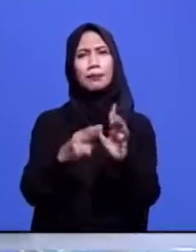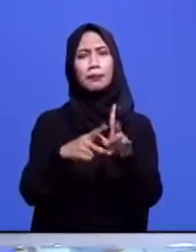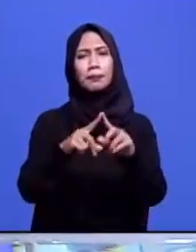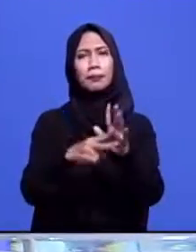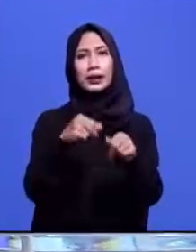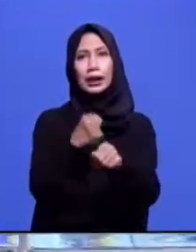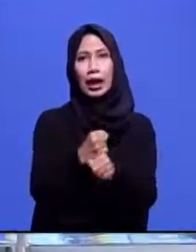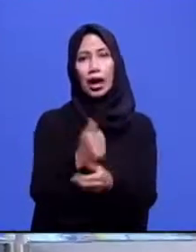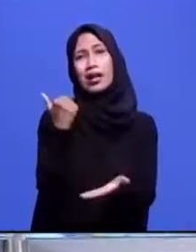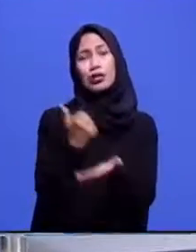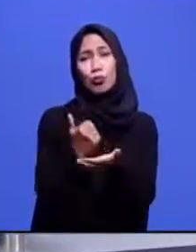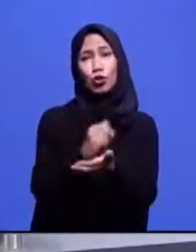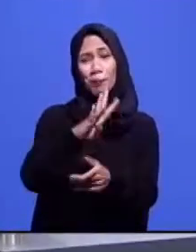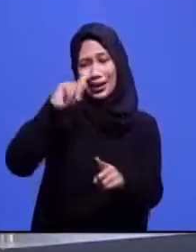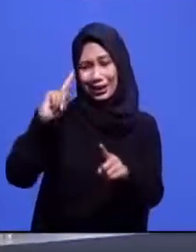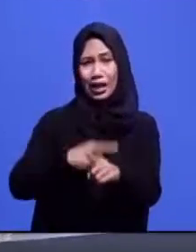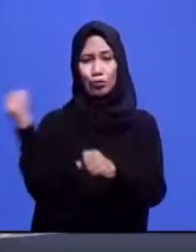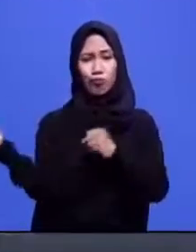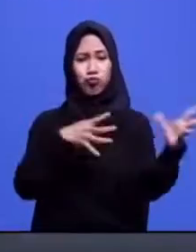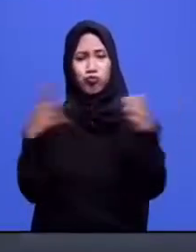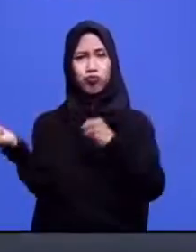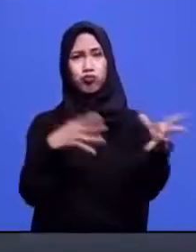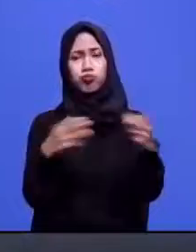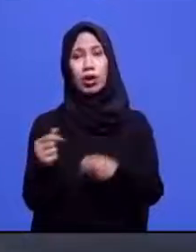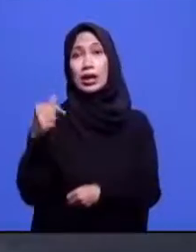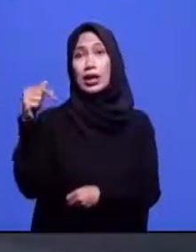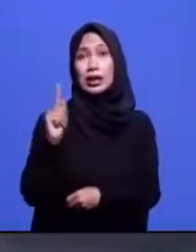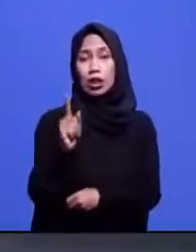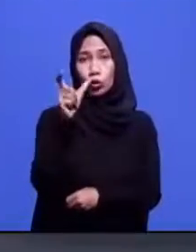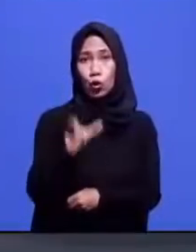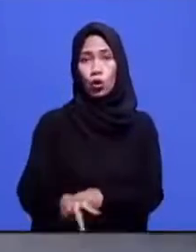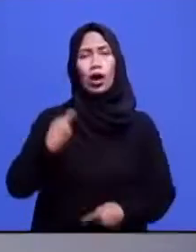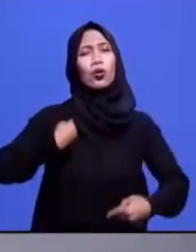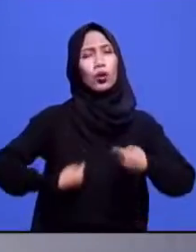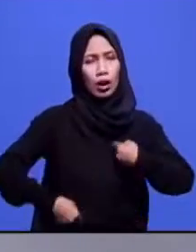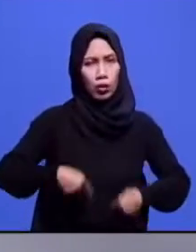sudah 4 kali terulang. Kali ini satu warga mengalami luka-luka.